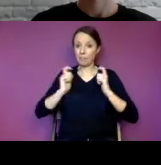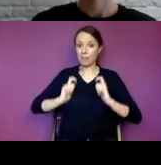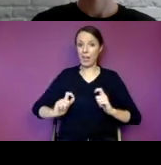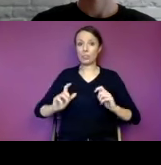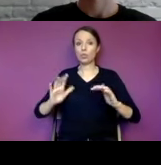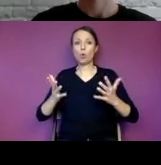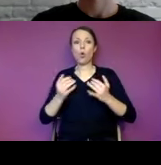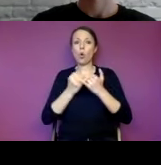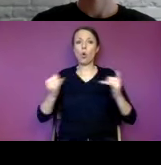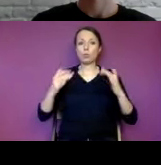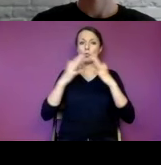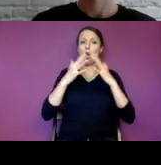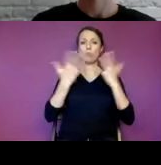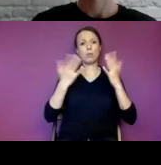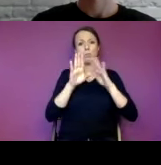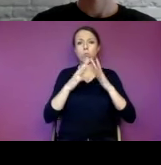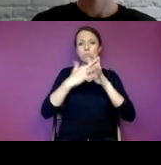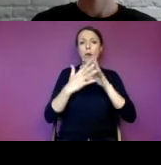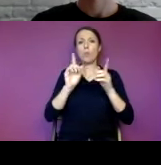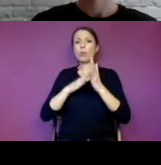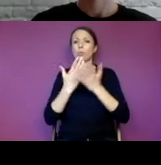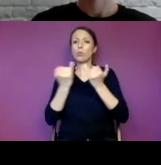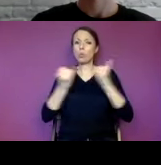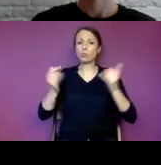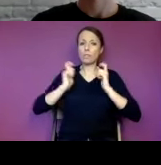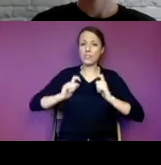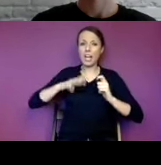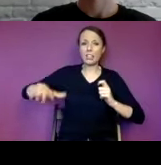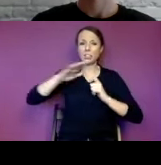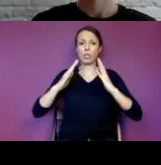wielkie fermy kurczaków właśnie i czy